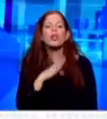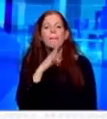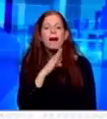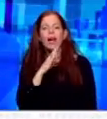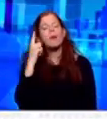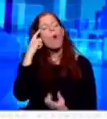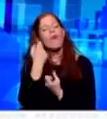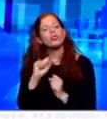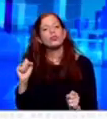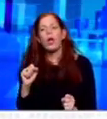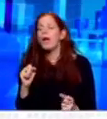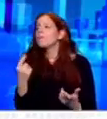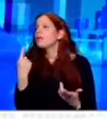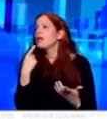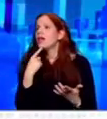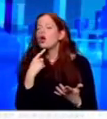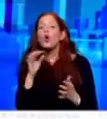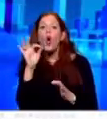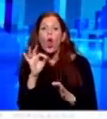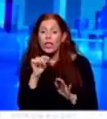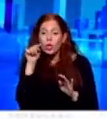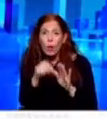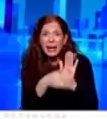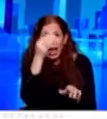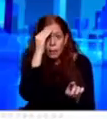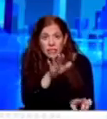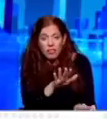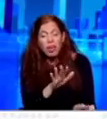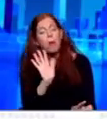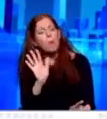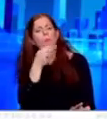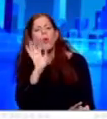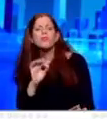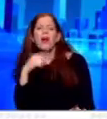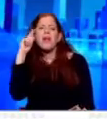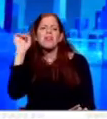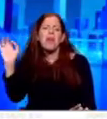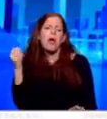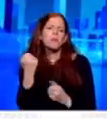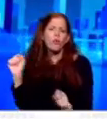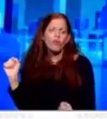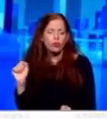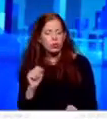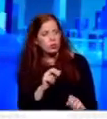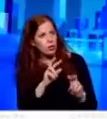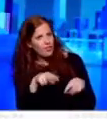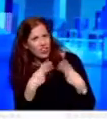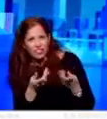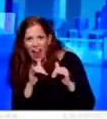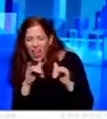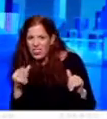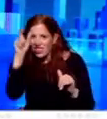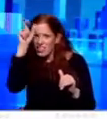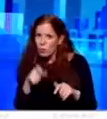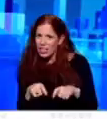למשל עמדות שלה בפייסבוק. כל עוד זה לא זולג לבית ספר, אני חושב שמותר לה להביע את דעתה. אבל אתה לא יכול להפריד בין זה שהיא דמות חינוכית לדוגמה. אני